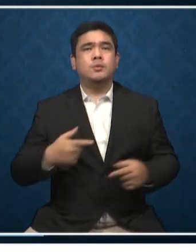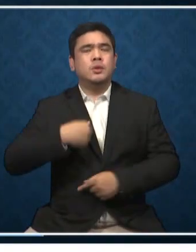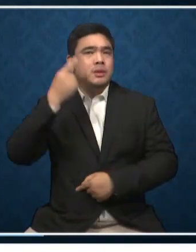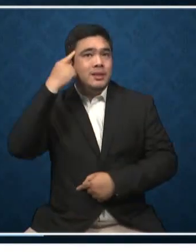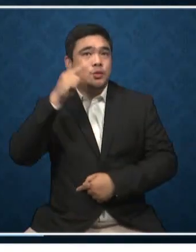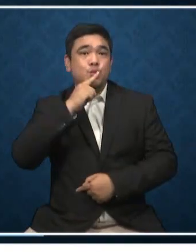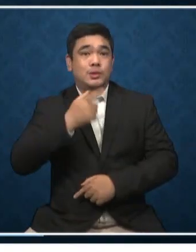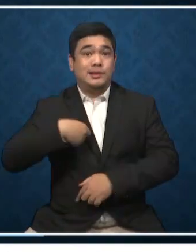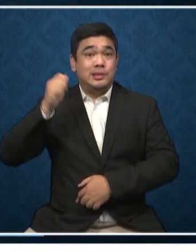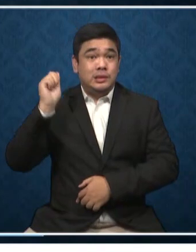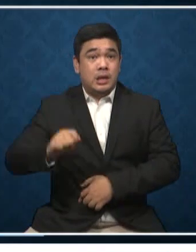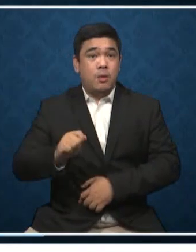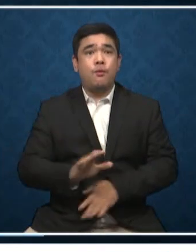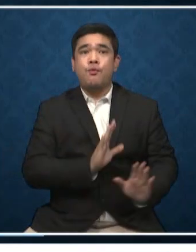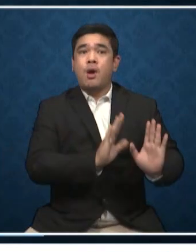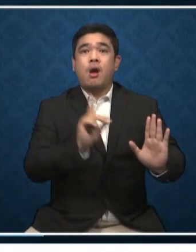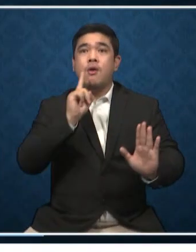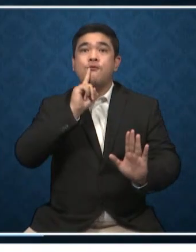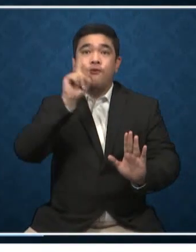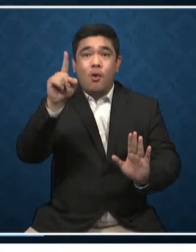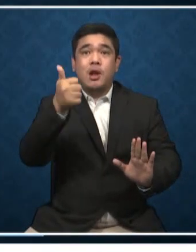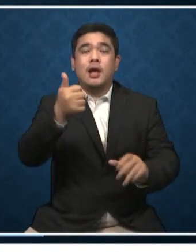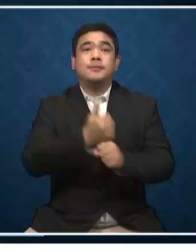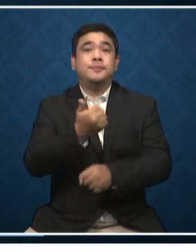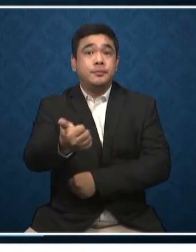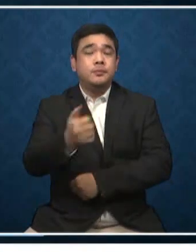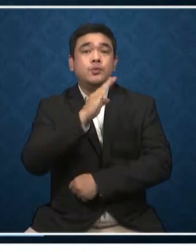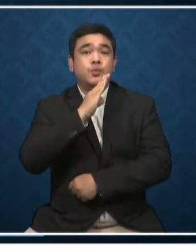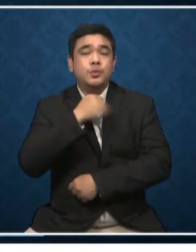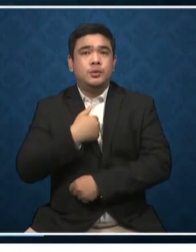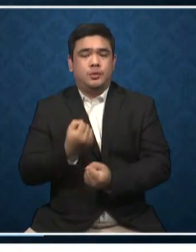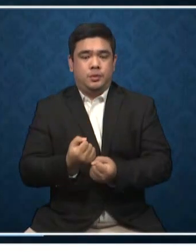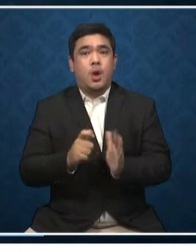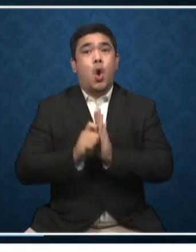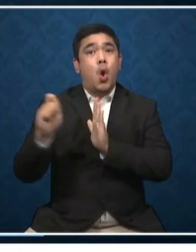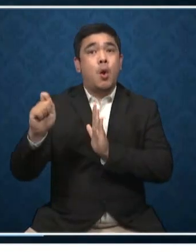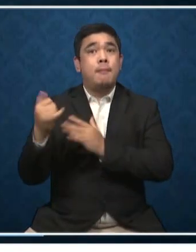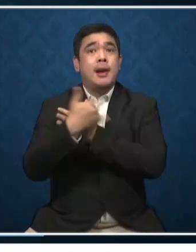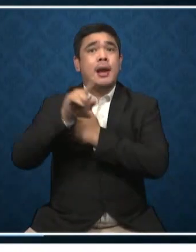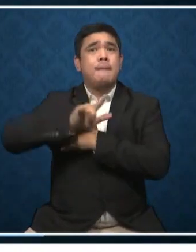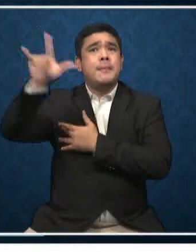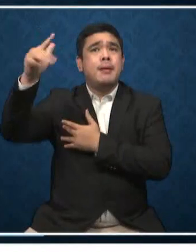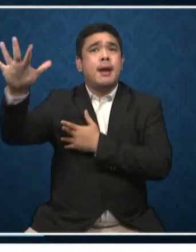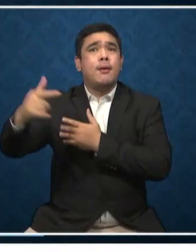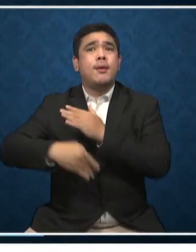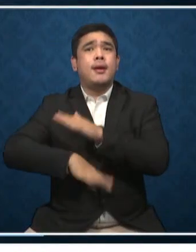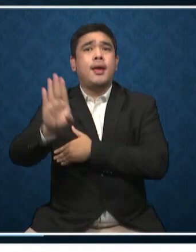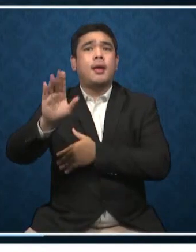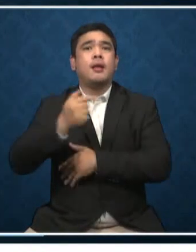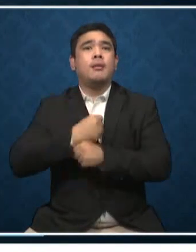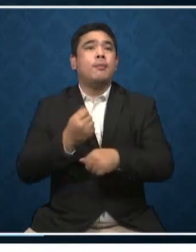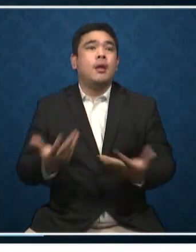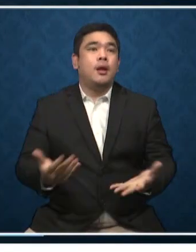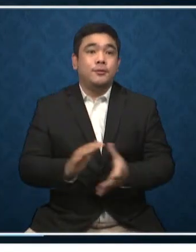เปลา raspberry สารตรัดศีลแล้วก็ไปโฟversลองกันภายหลังประโกดอบการณ์ั้นออกจะพาเทศไทยไปต่างพาผู้์แล้วนี่คือปัญหาที่มัเก????